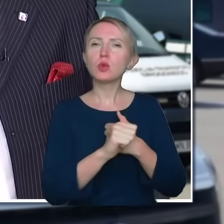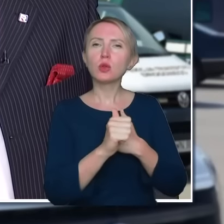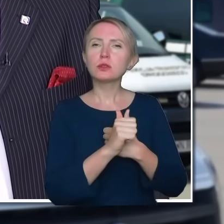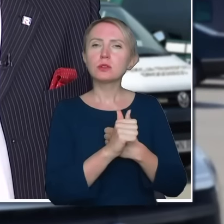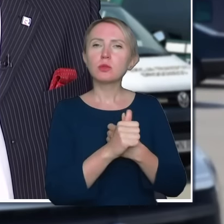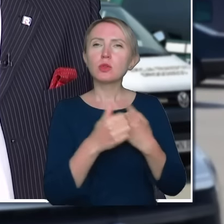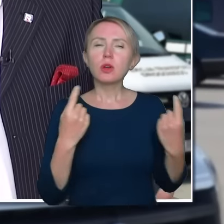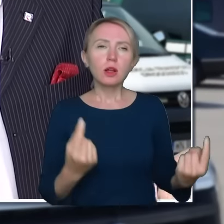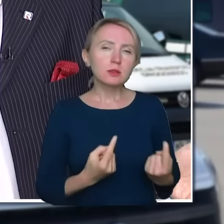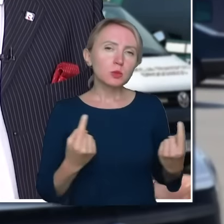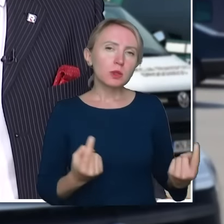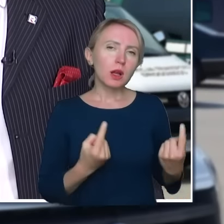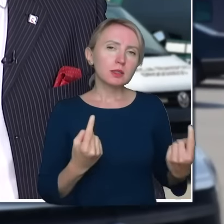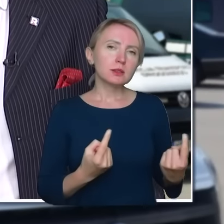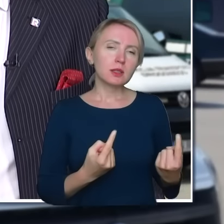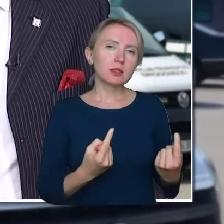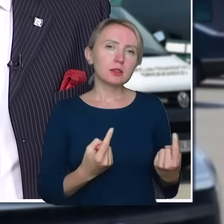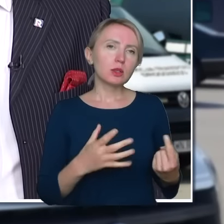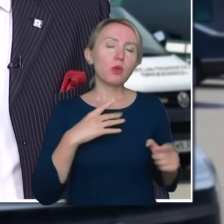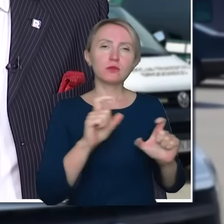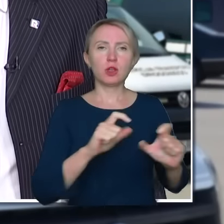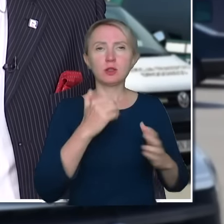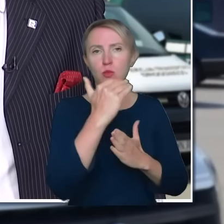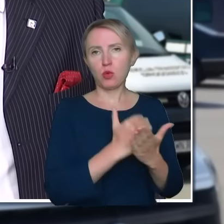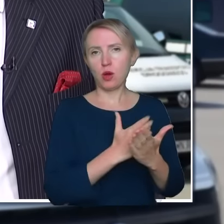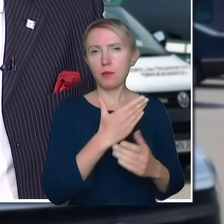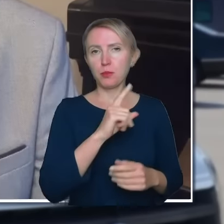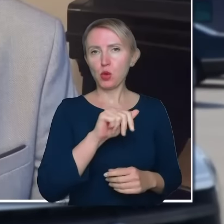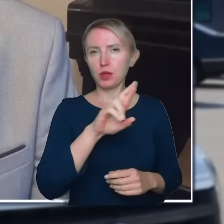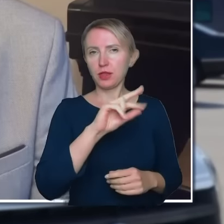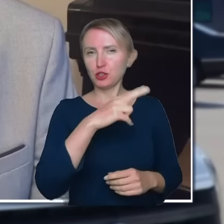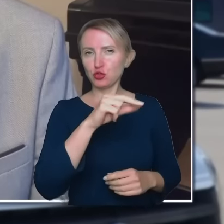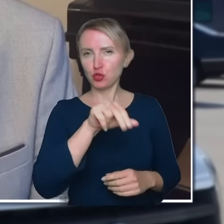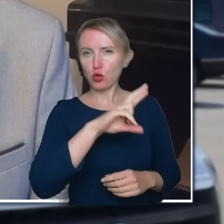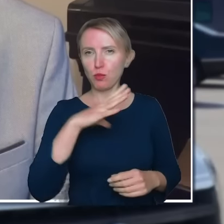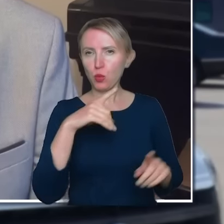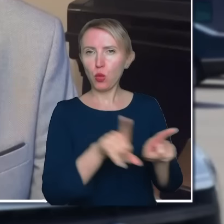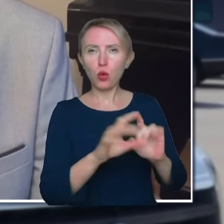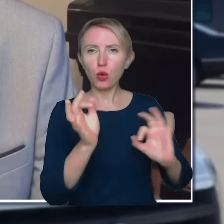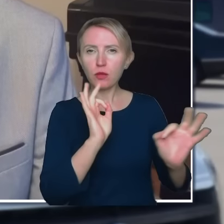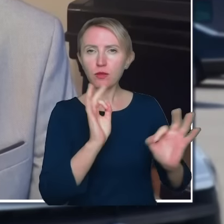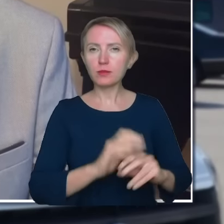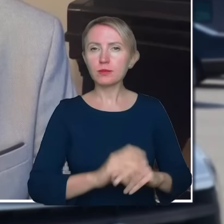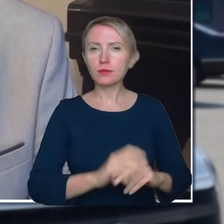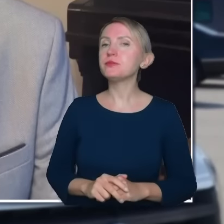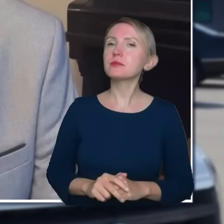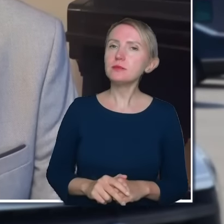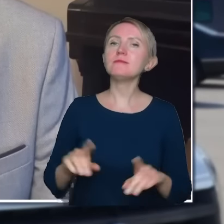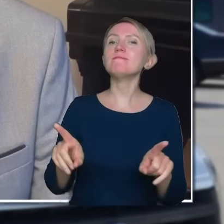która no, też w trakcie programu Piotra Nisztora się pojawiła. Tak, tam też, jakby to